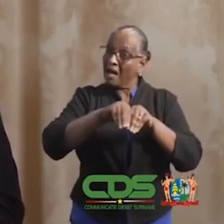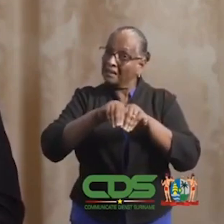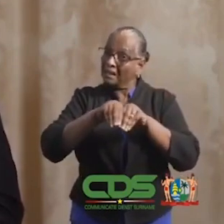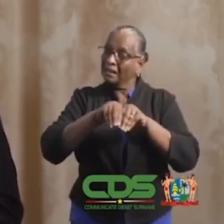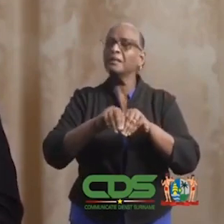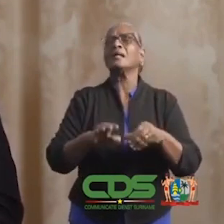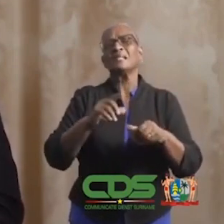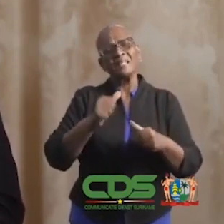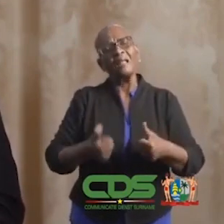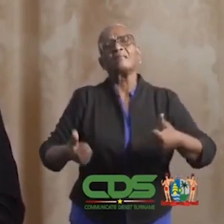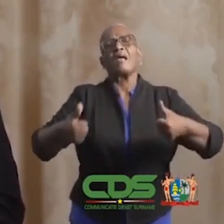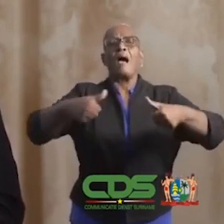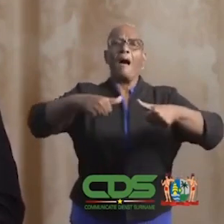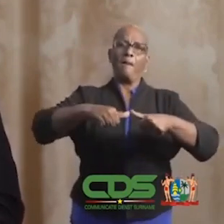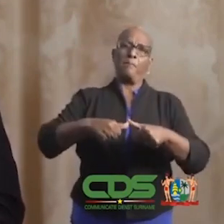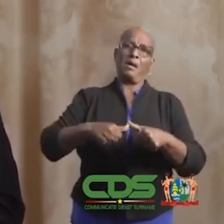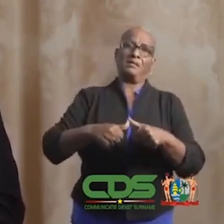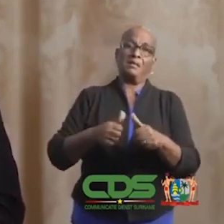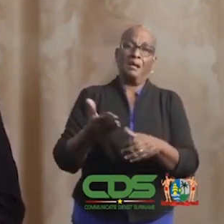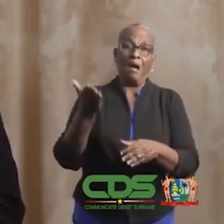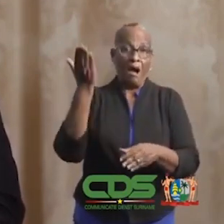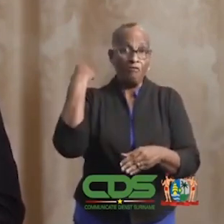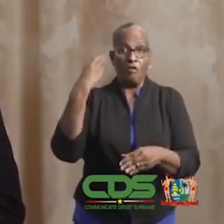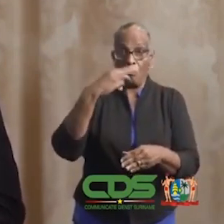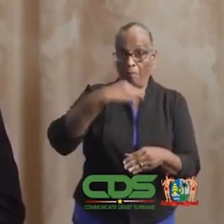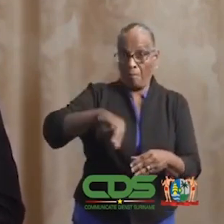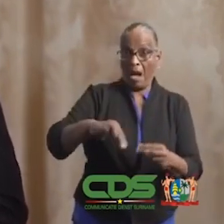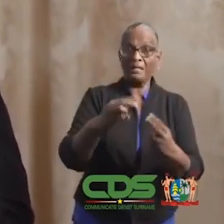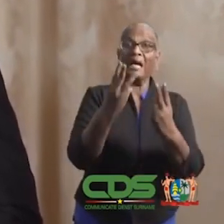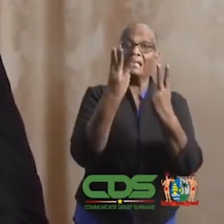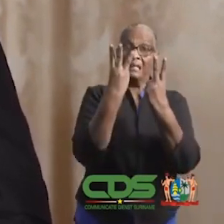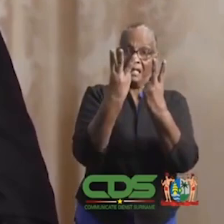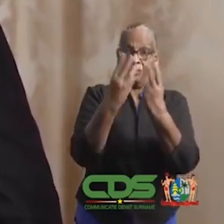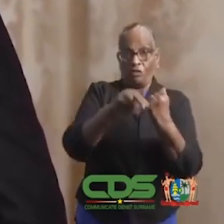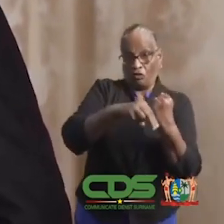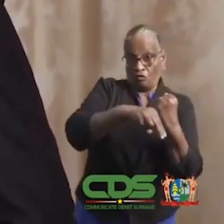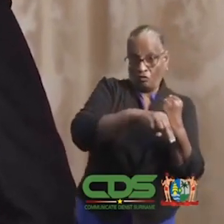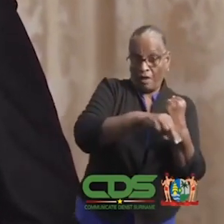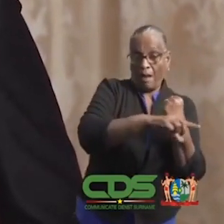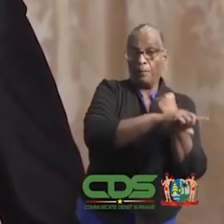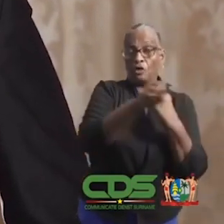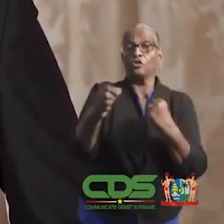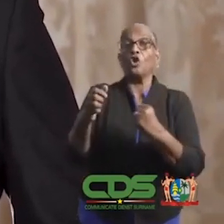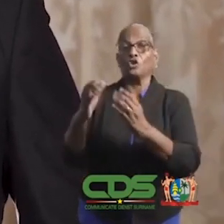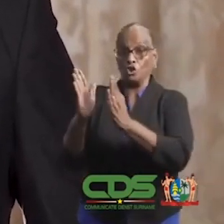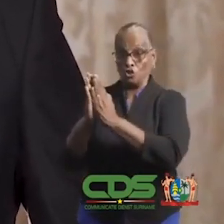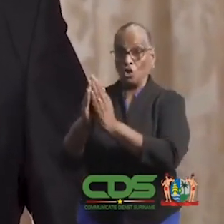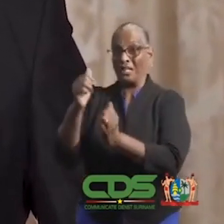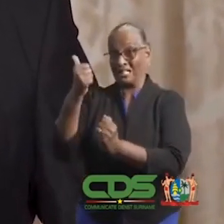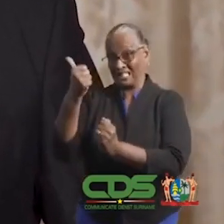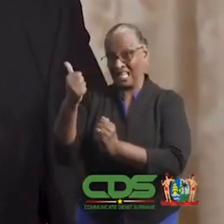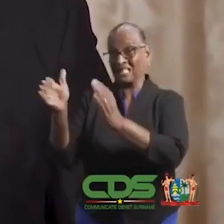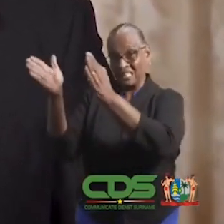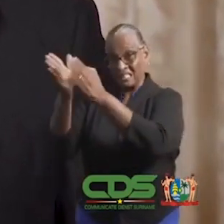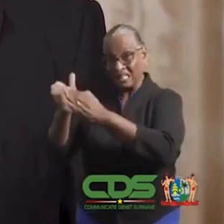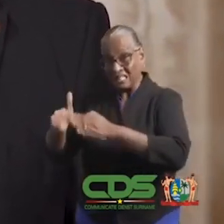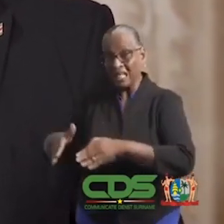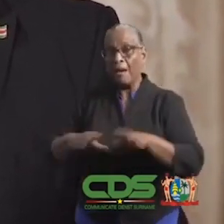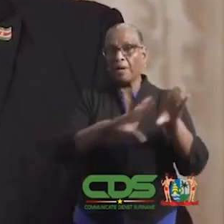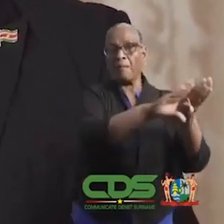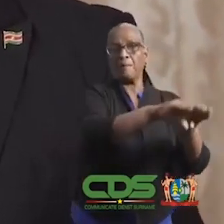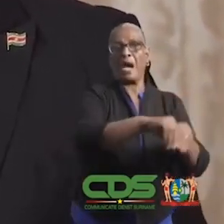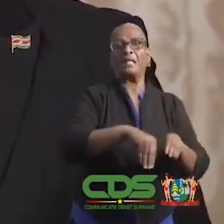enigszins aan te passen. Vanaf maandag 23 november tot en met zondag 6 december gelden de volgende